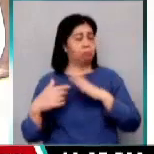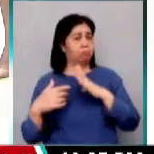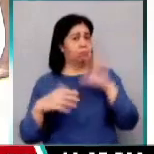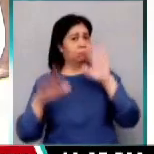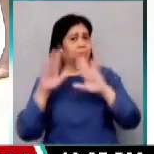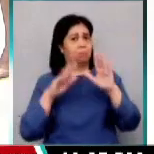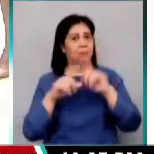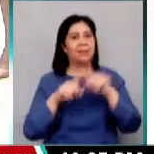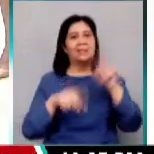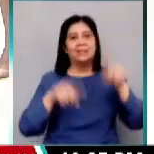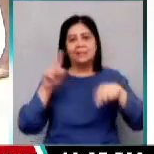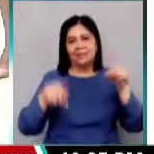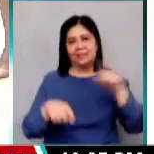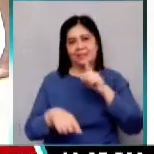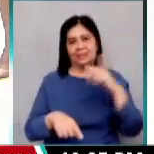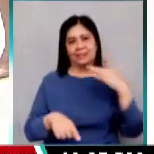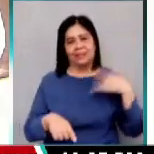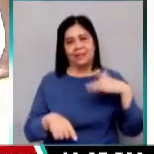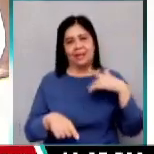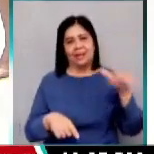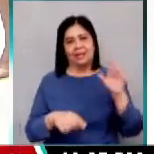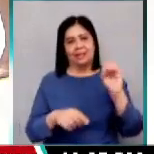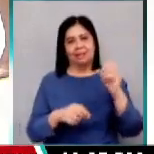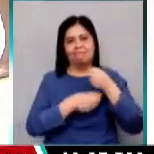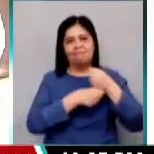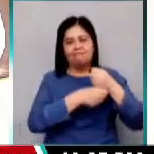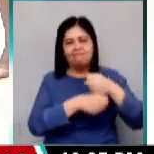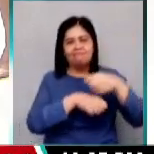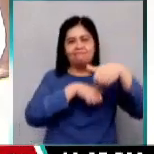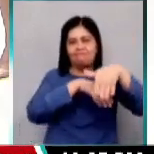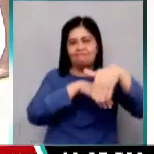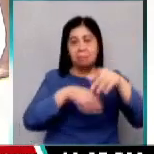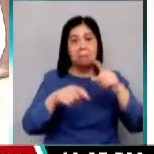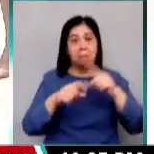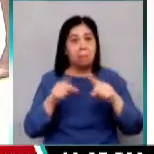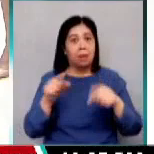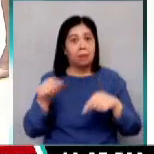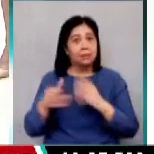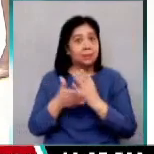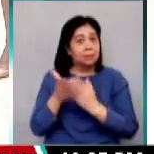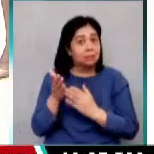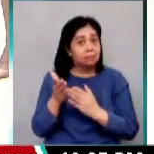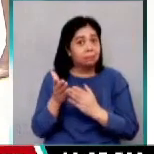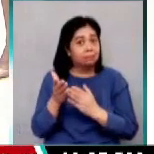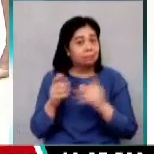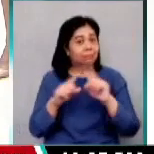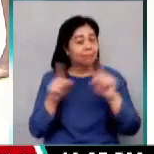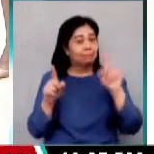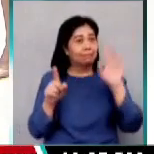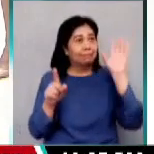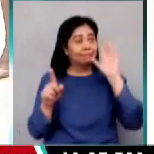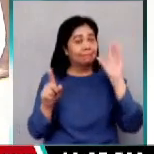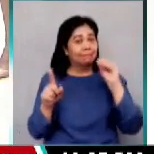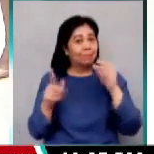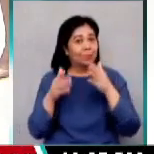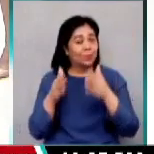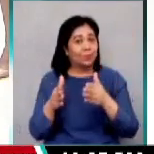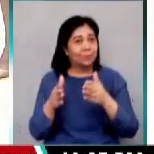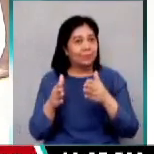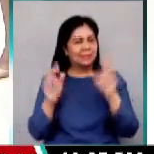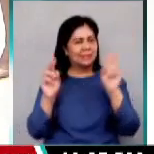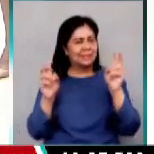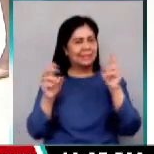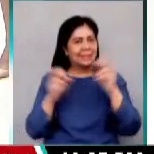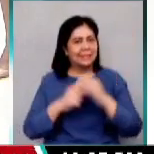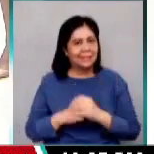naman talaga ang forma ng kilos protesta. Correct. Pero may iba naman na iba rin yung sabihin na natin